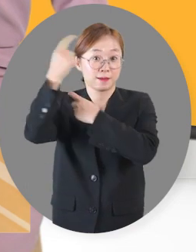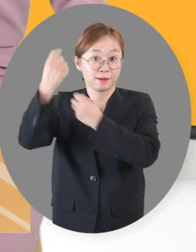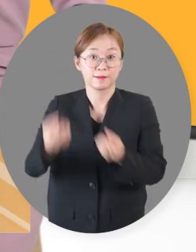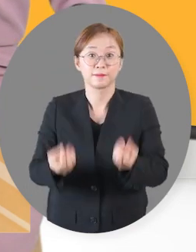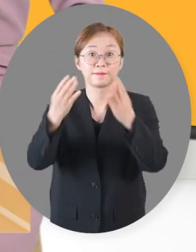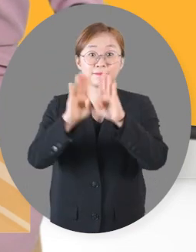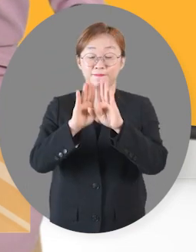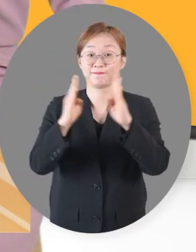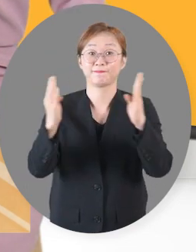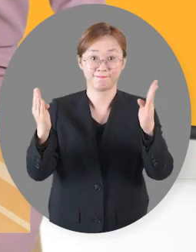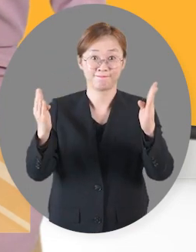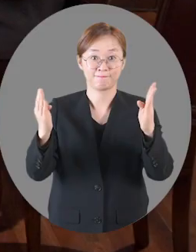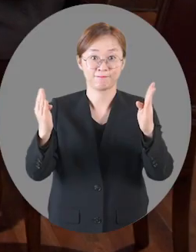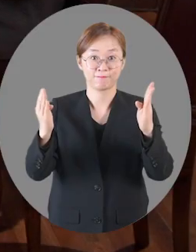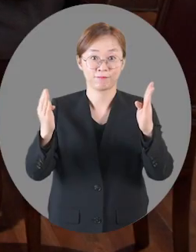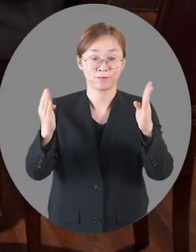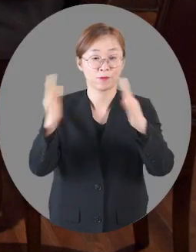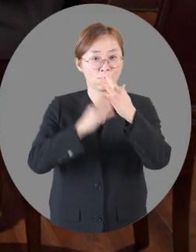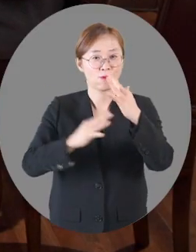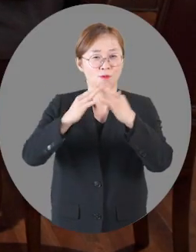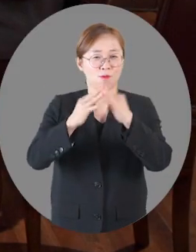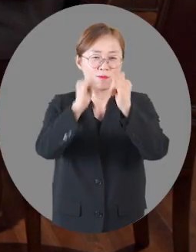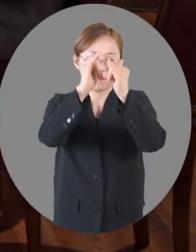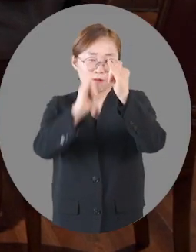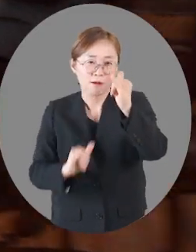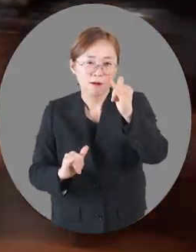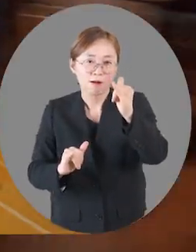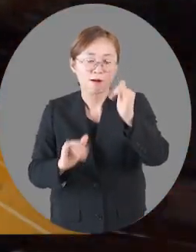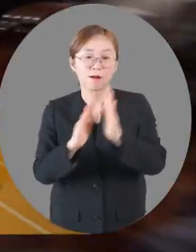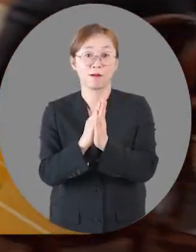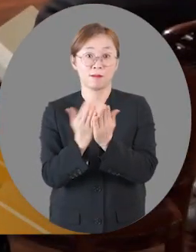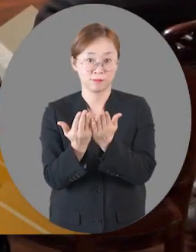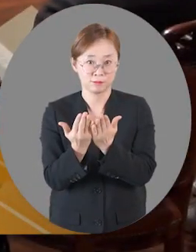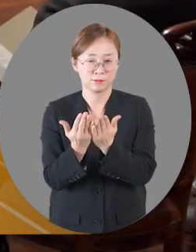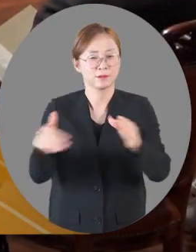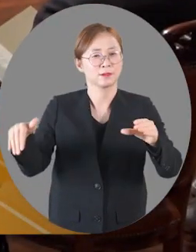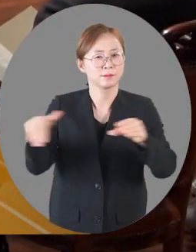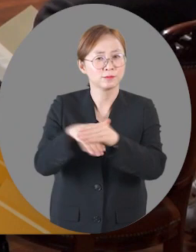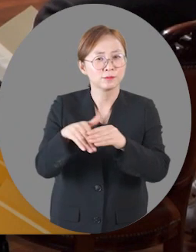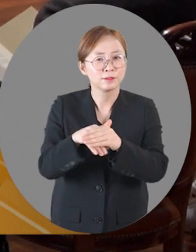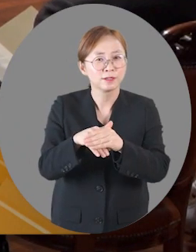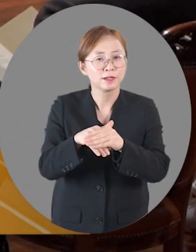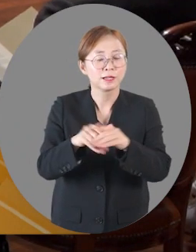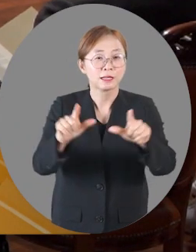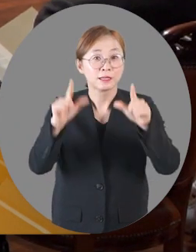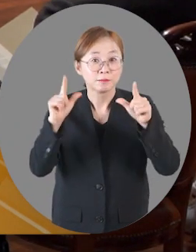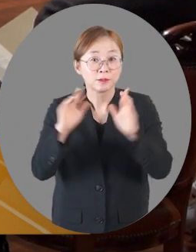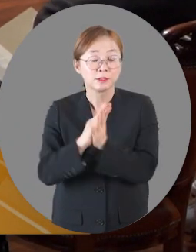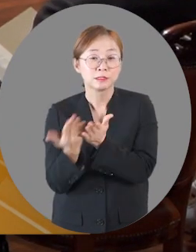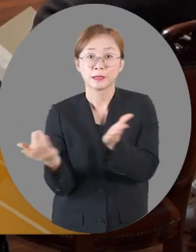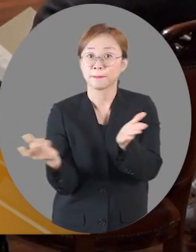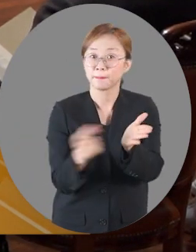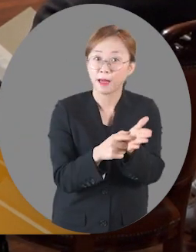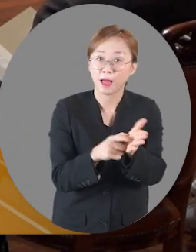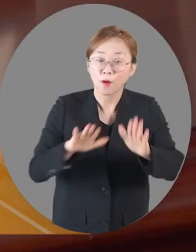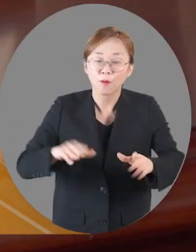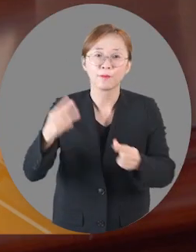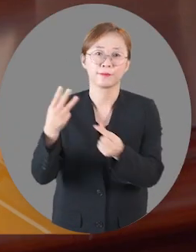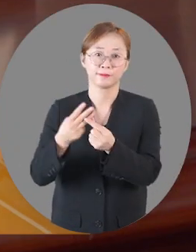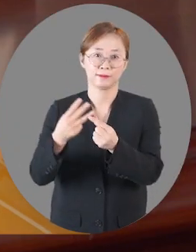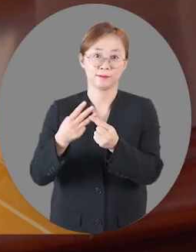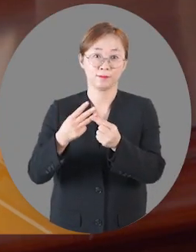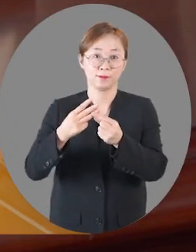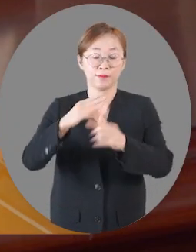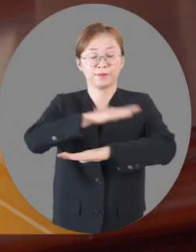북콘서트가 진행됐습니다. 공주의 역사, 문화, 인물에 관한 이야기를 담은 공주가 좋다 도서 시리즈의 세